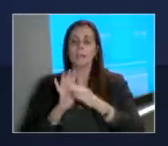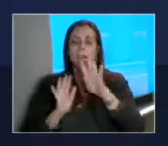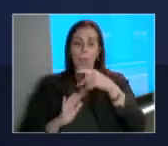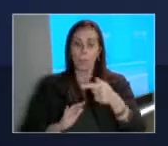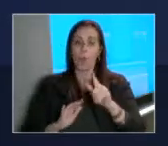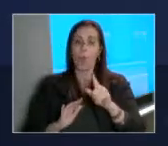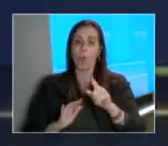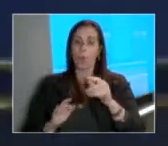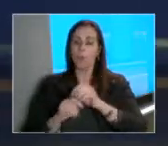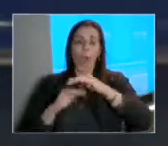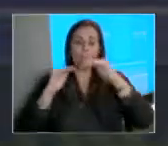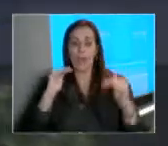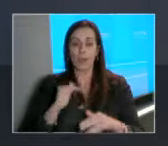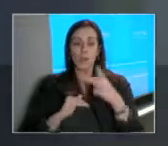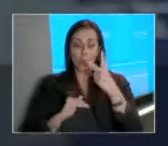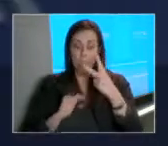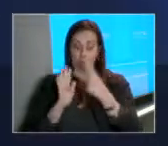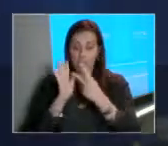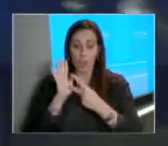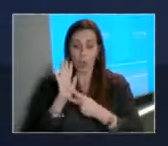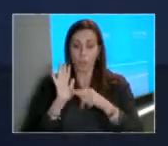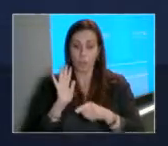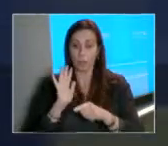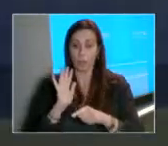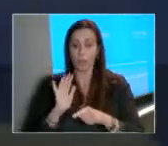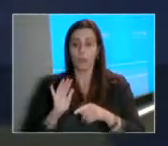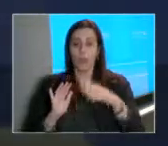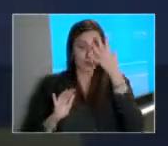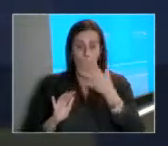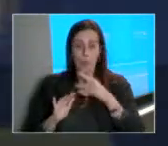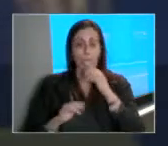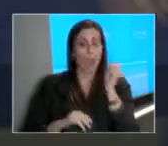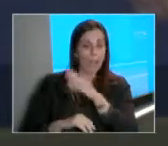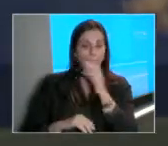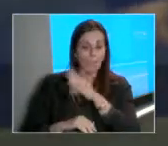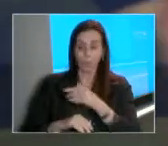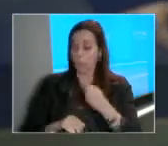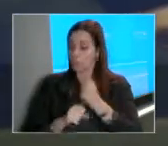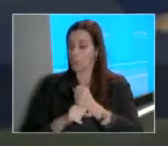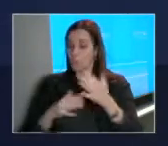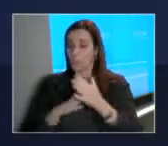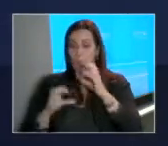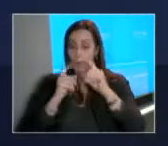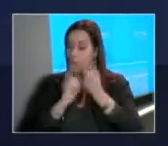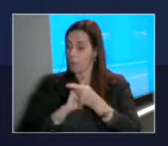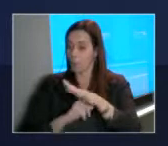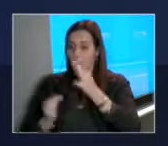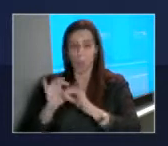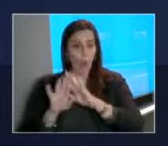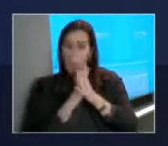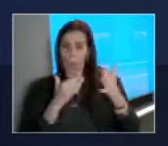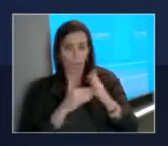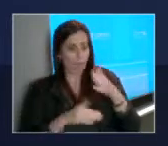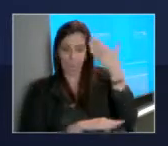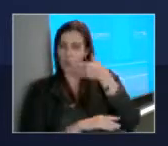או תוך אפליה. שני הקריטריונים האלה מתבטאים, תום הלב בהדלפות ובניהול חקירה בתקשורת במקום במערכות. כמו כל חקירה